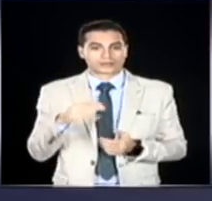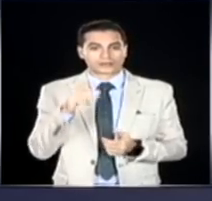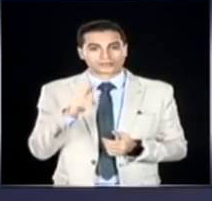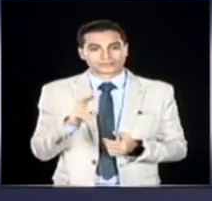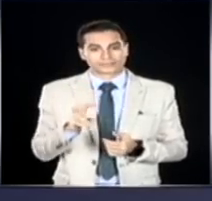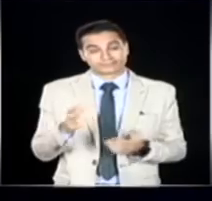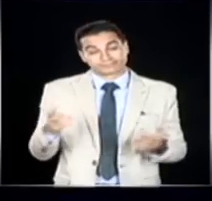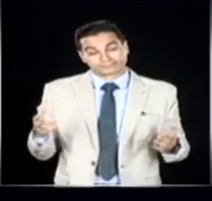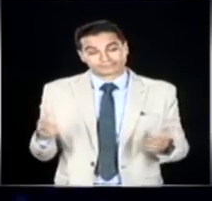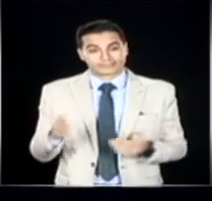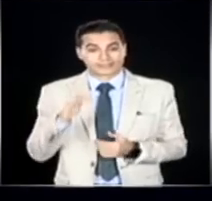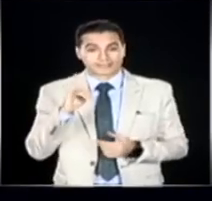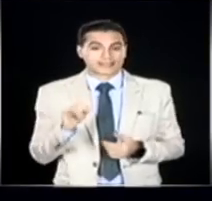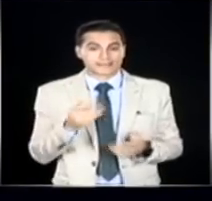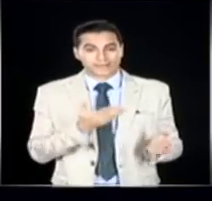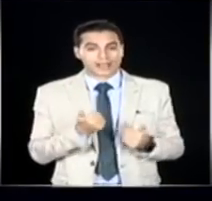سليم